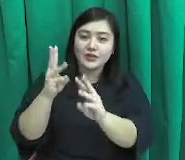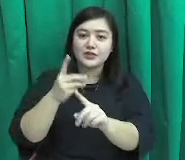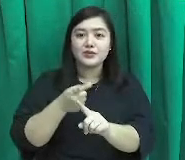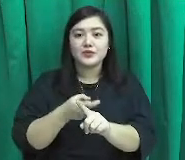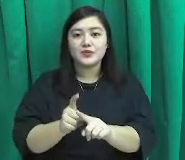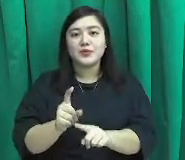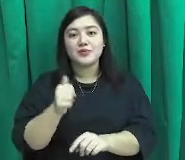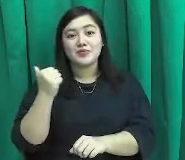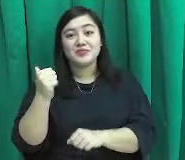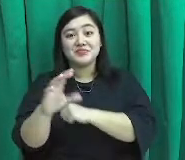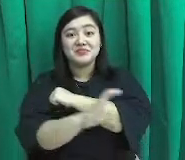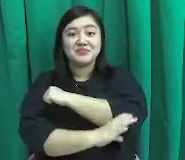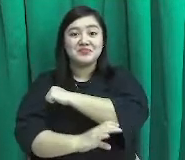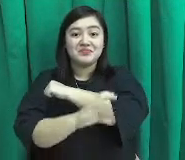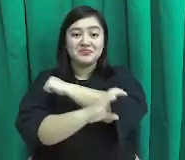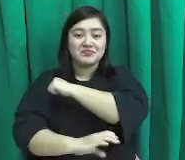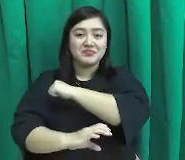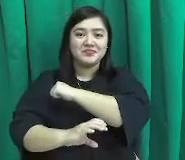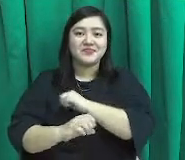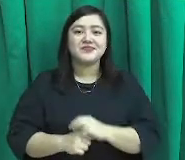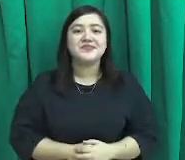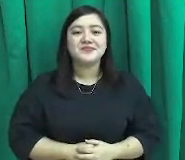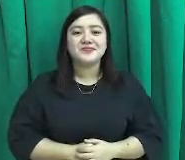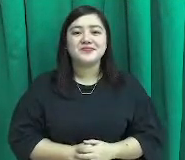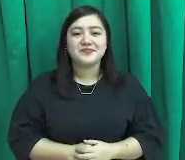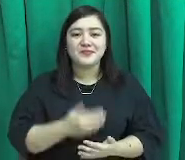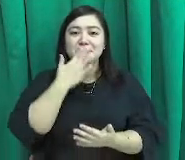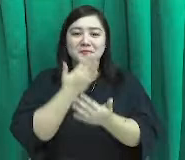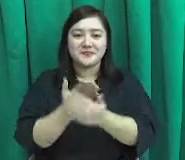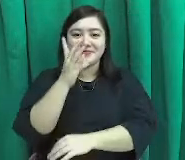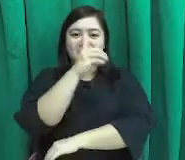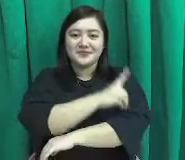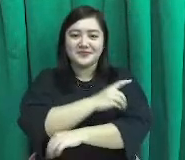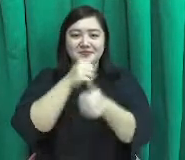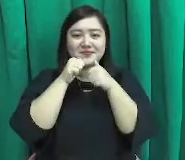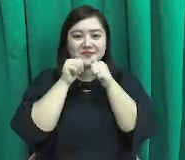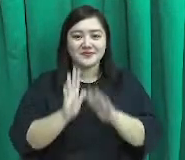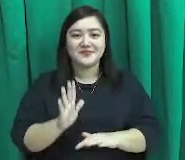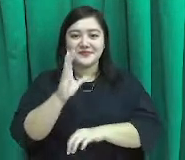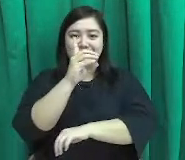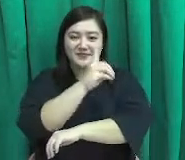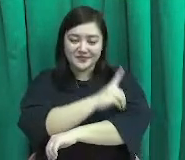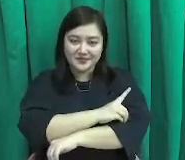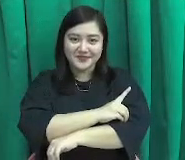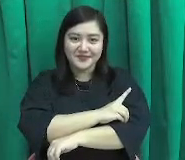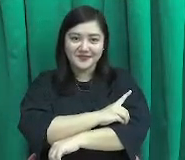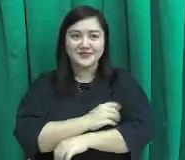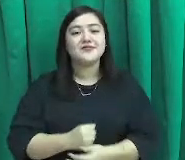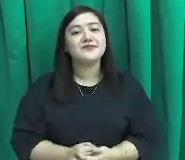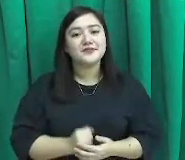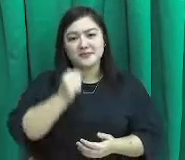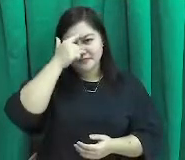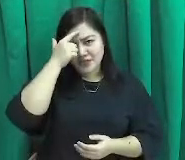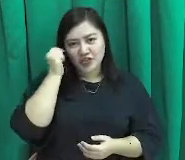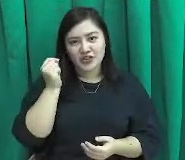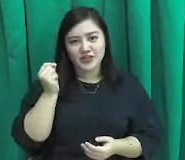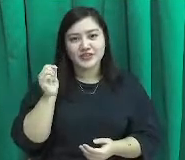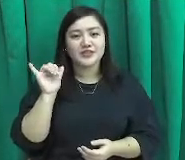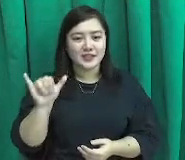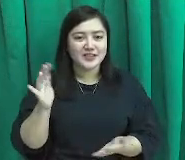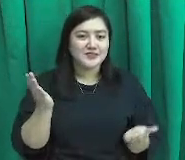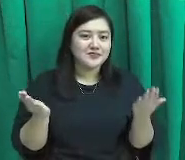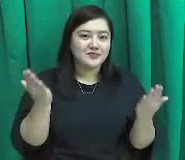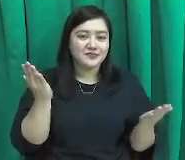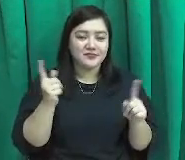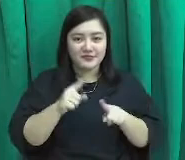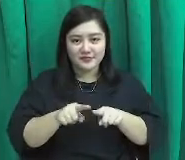mundo, na magandang good day to you, blessed day to all of you, because we do have different timelines. That's why